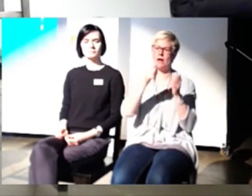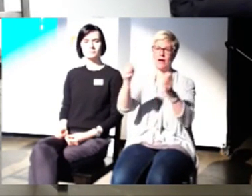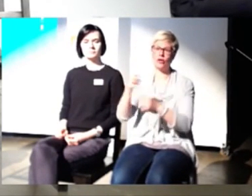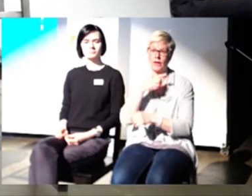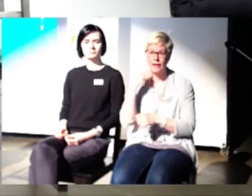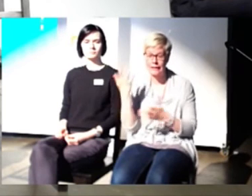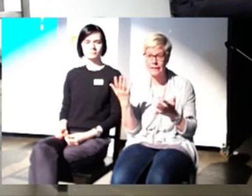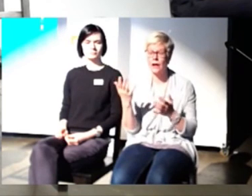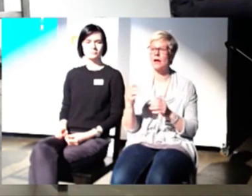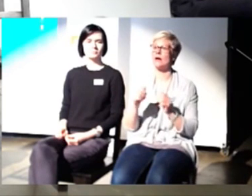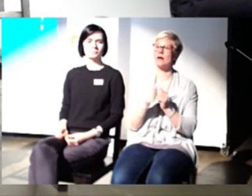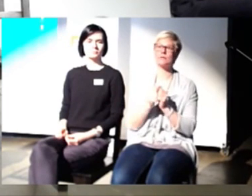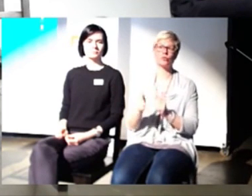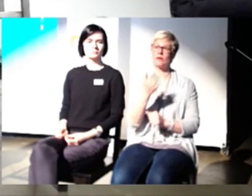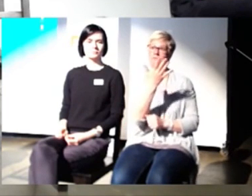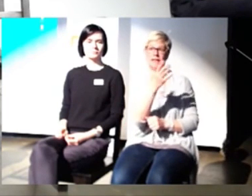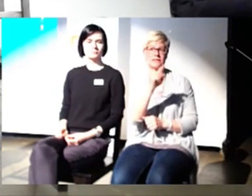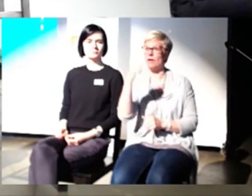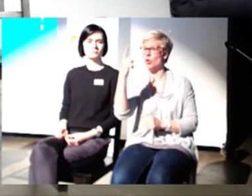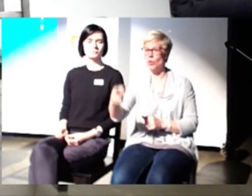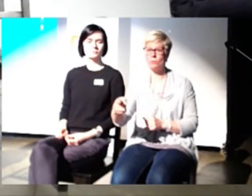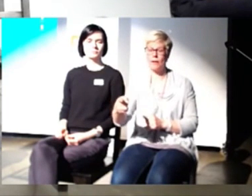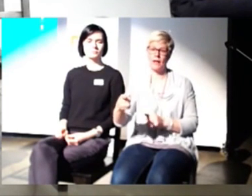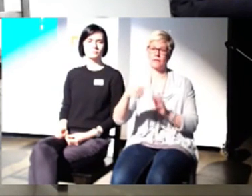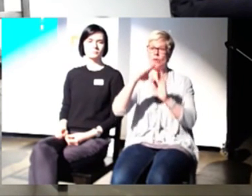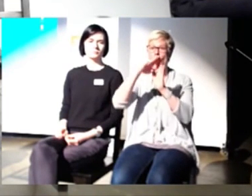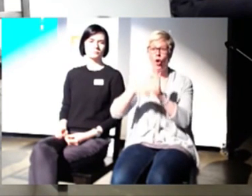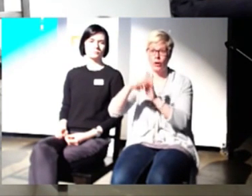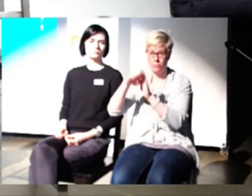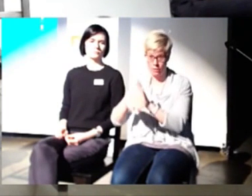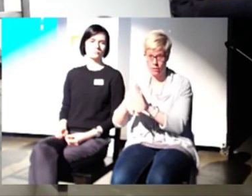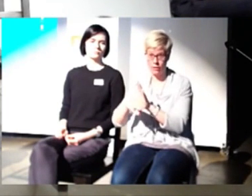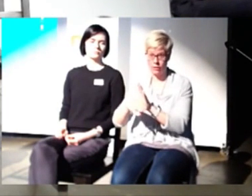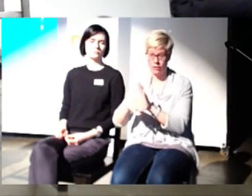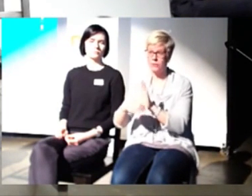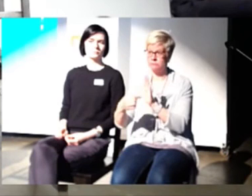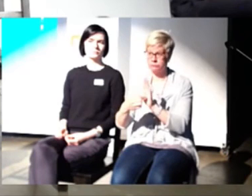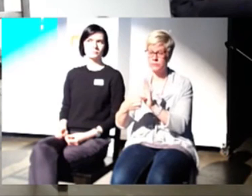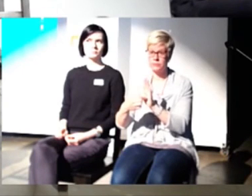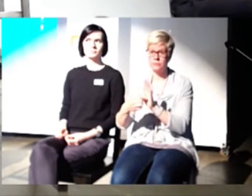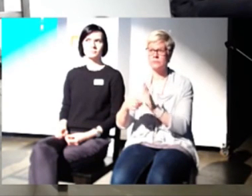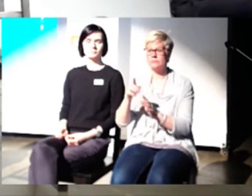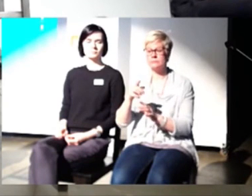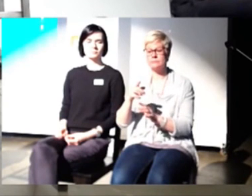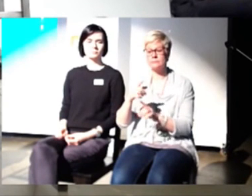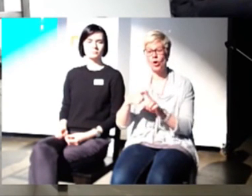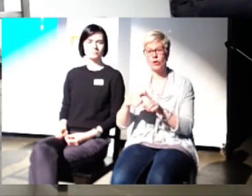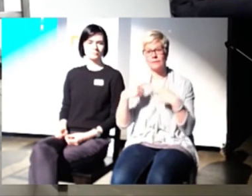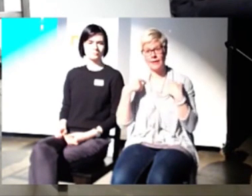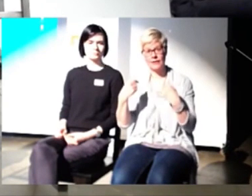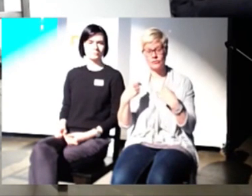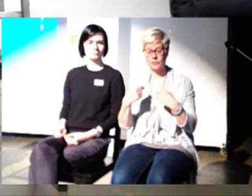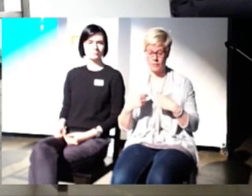että 5-10 kivaa ohjelmaa, jossa olisi mahdollisuus, musta voisi olla kiinnostavaa vammaisena itse työskennellä vaikka